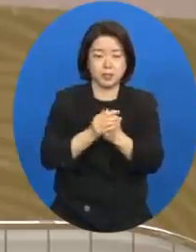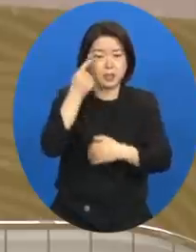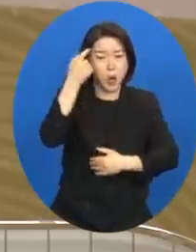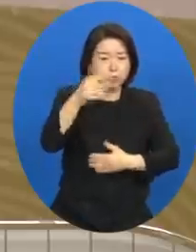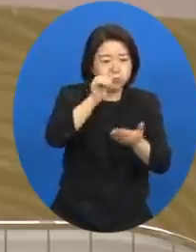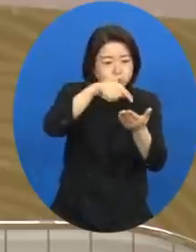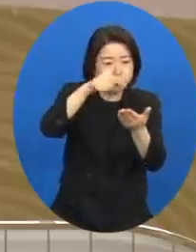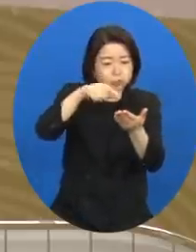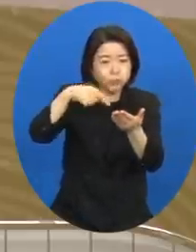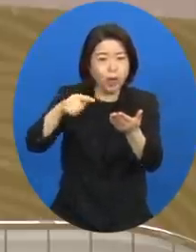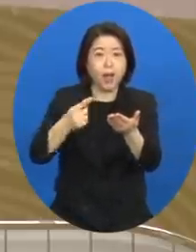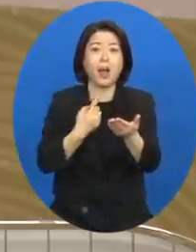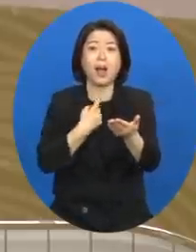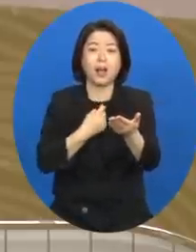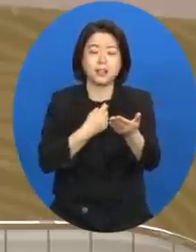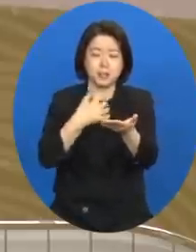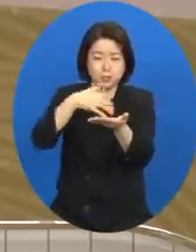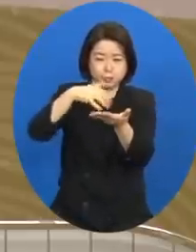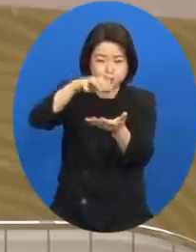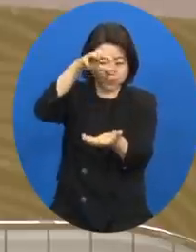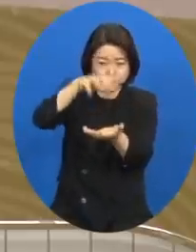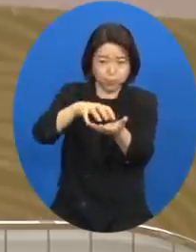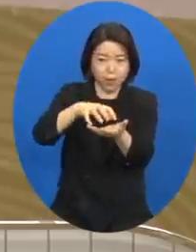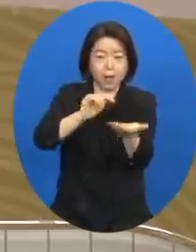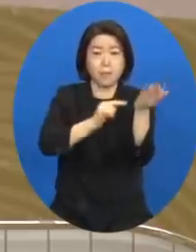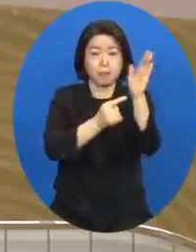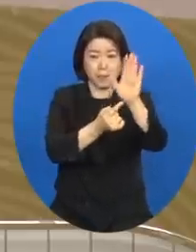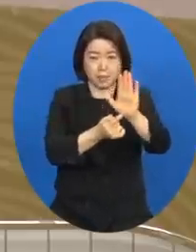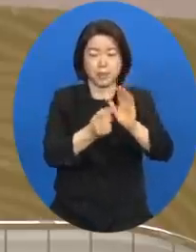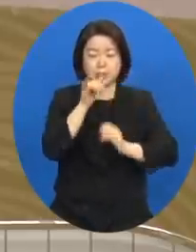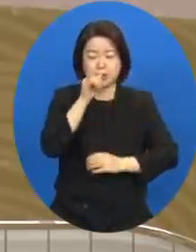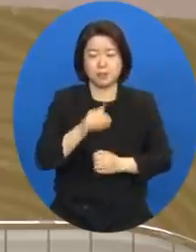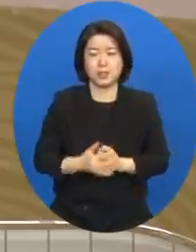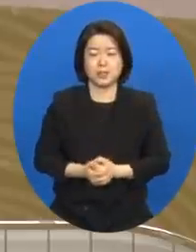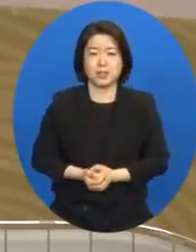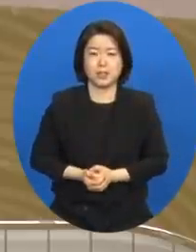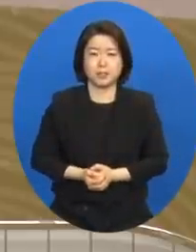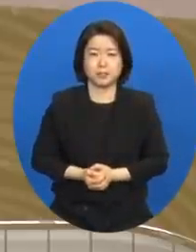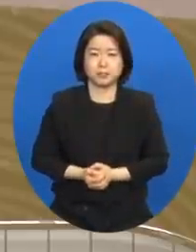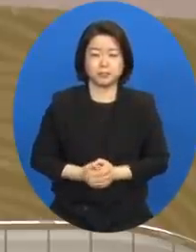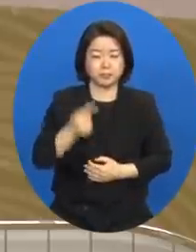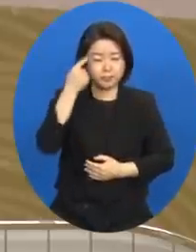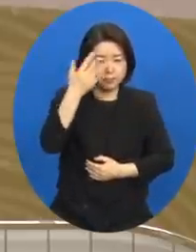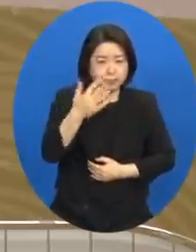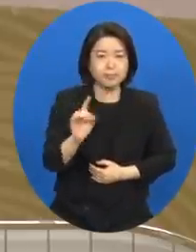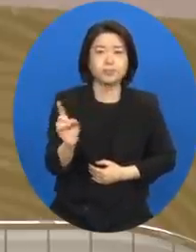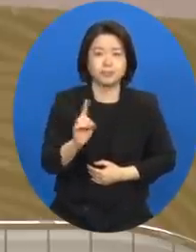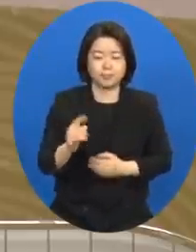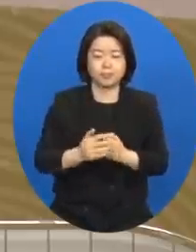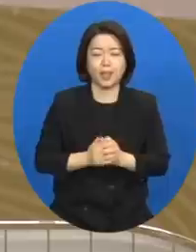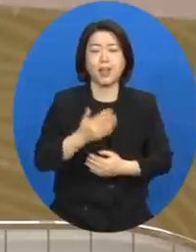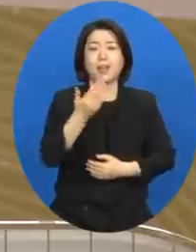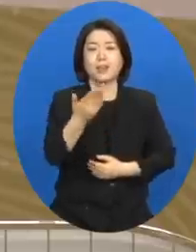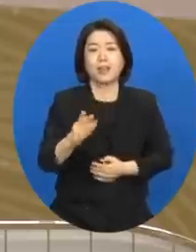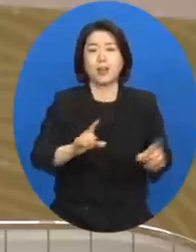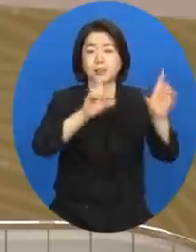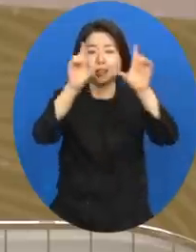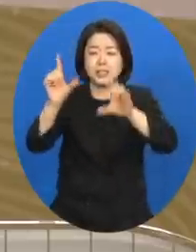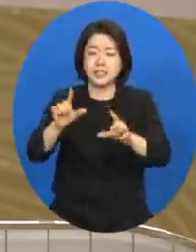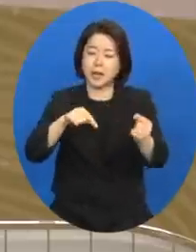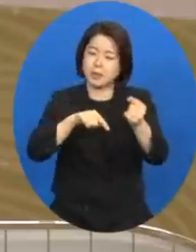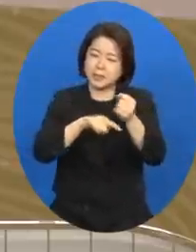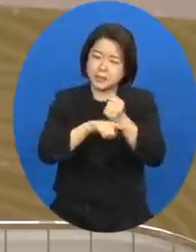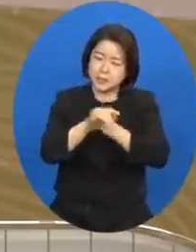설문조사를 했던 그 통계를 최근에 발표를 했습니다. 그 질문이 당신의 삶을 의미